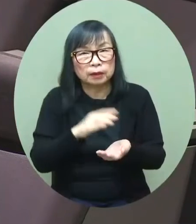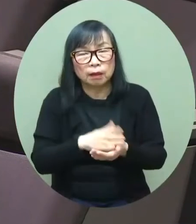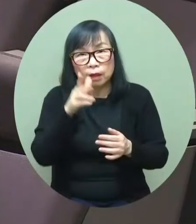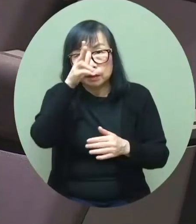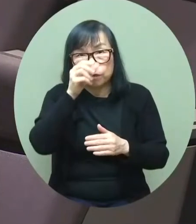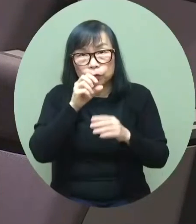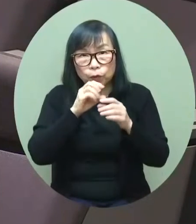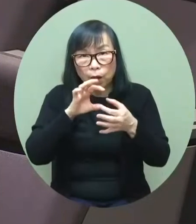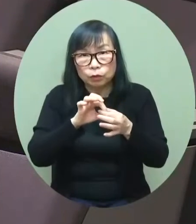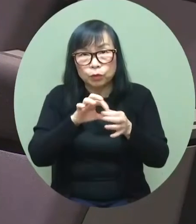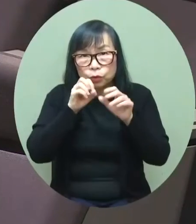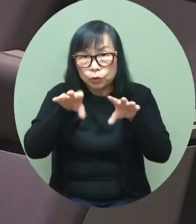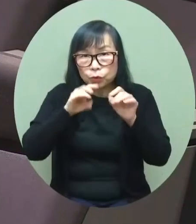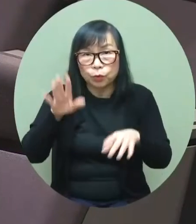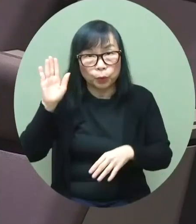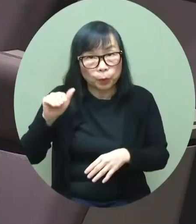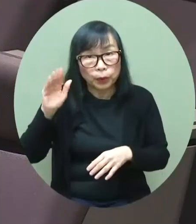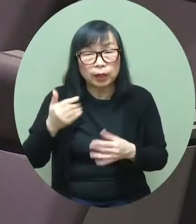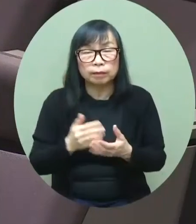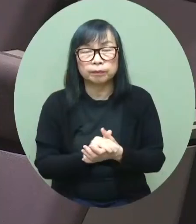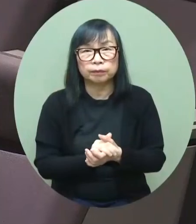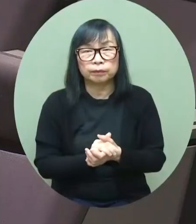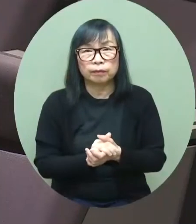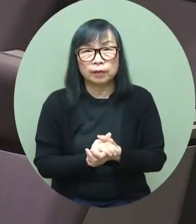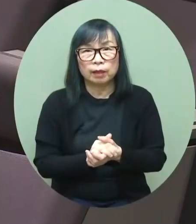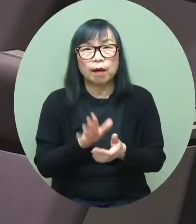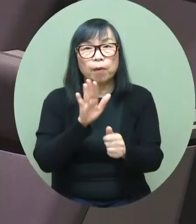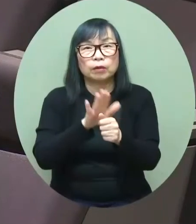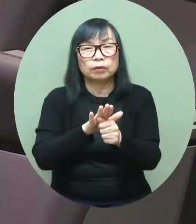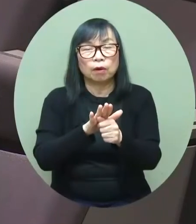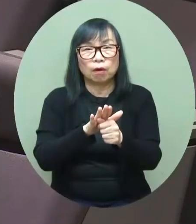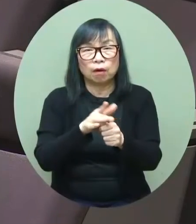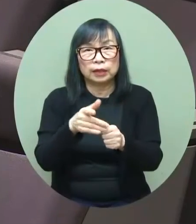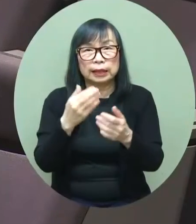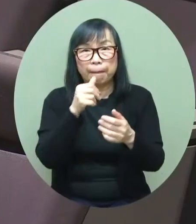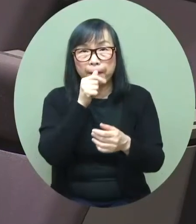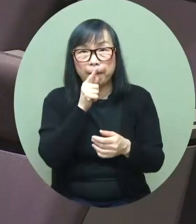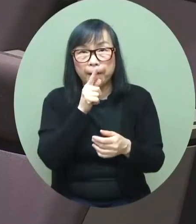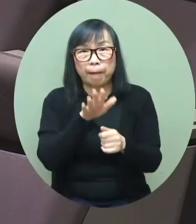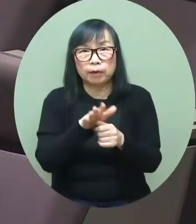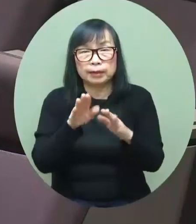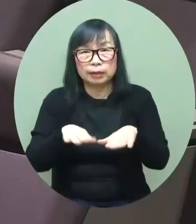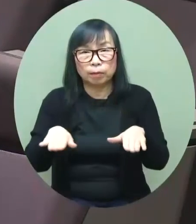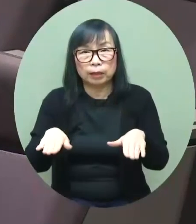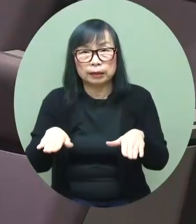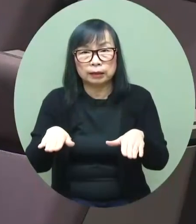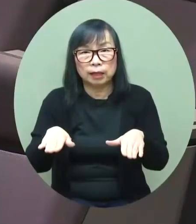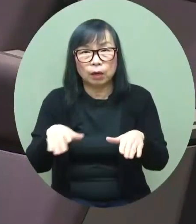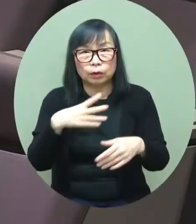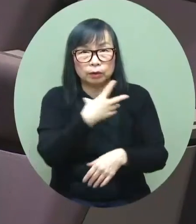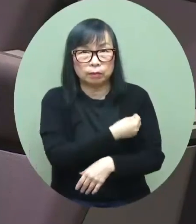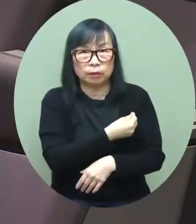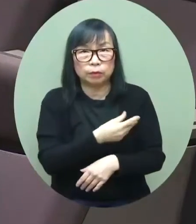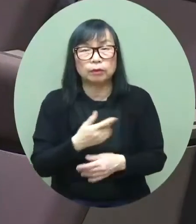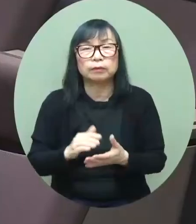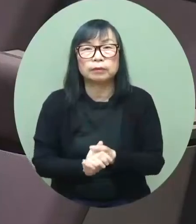會唔會做多啲關於呢方面嘅宣傳啦？即係同埋即係有助去促進即係啲家長啊，去幫啲小朋友去做呢個疫苗嘅接種咧？